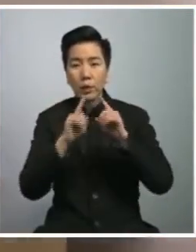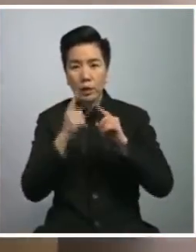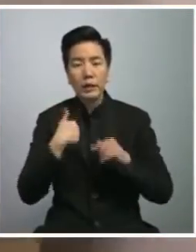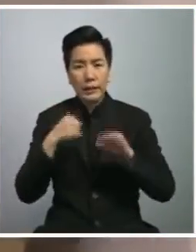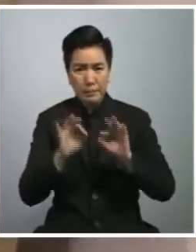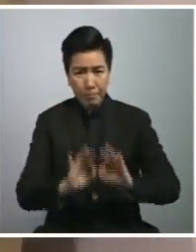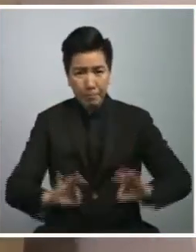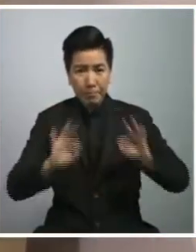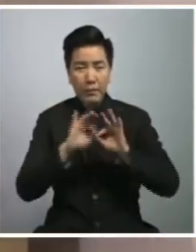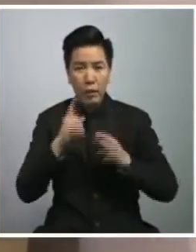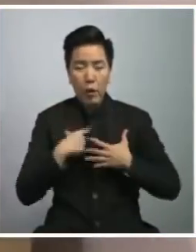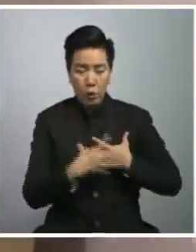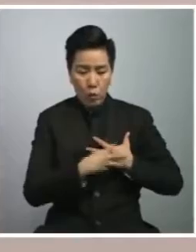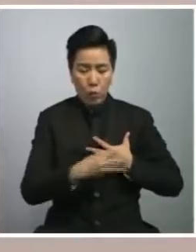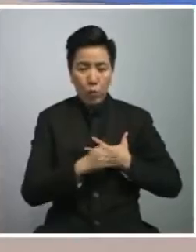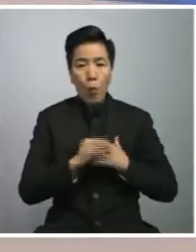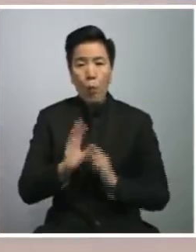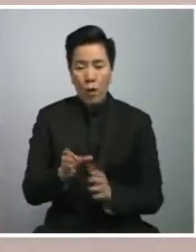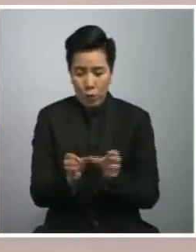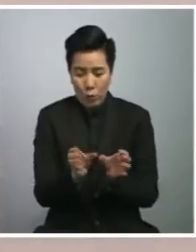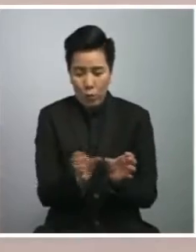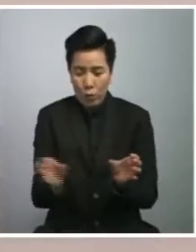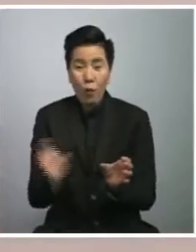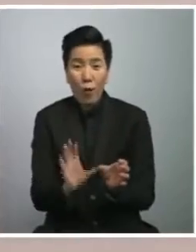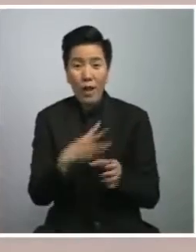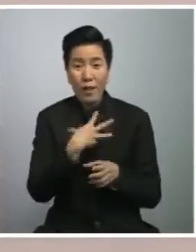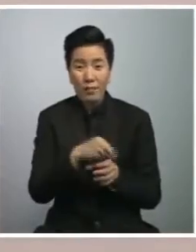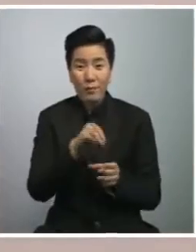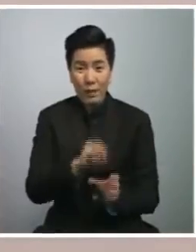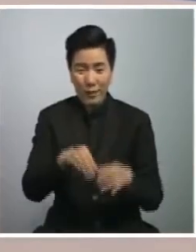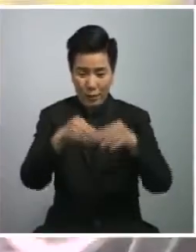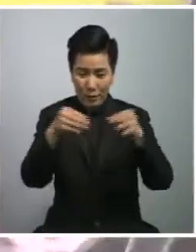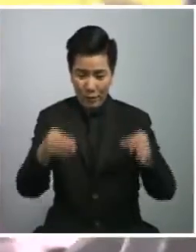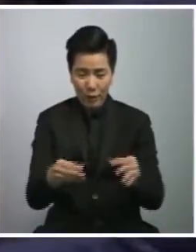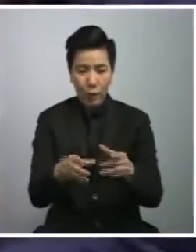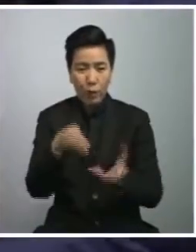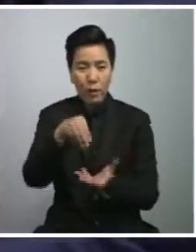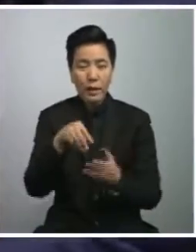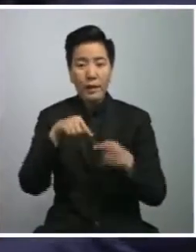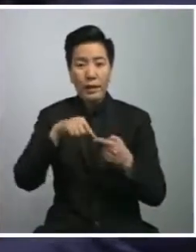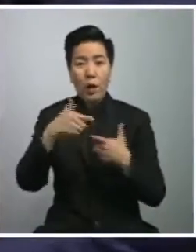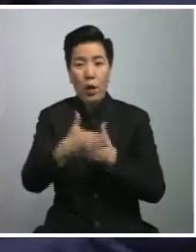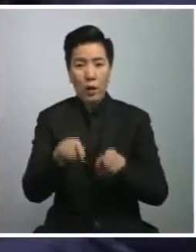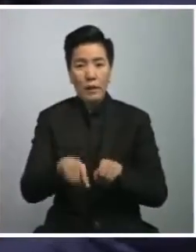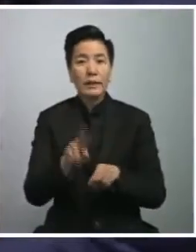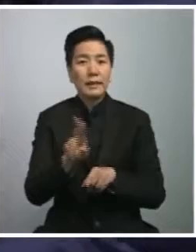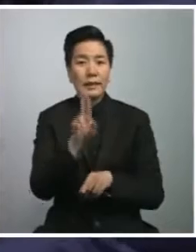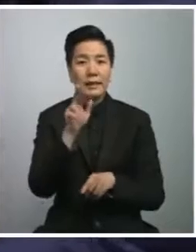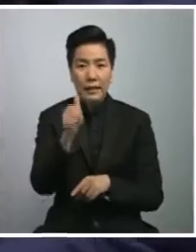มีความจำเป็นจะต้องมาปั๊มนมให้กับบุตรสามารถเข้ามาใช้ห้องมุมนมแม่แห่งนี้ได้ครับ